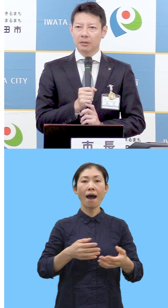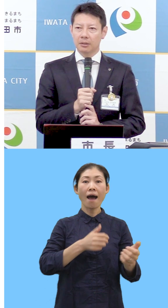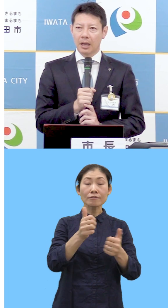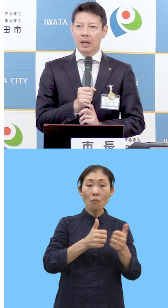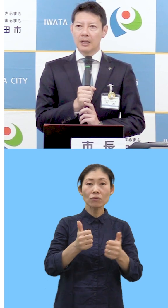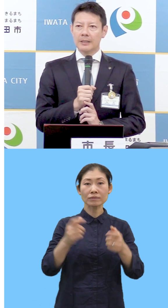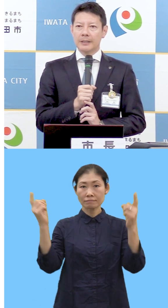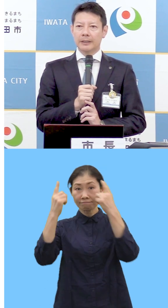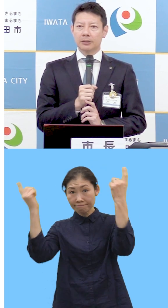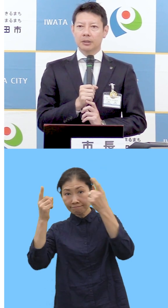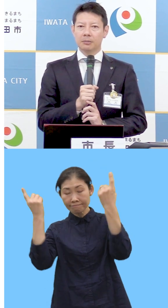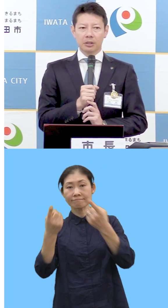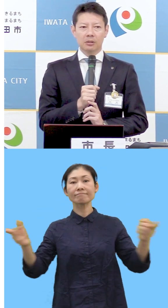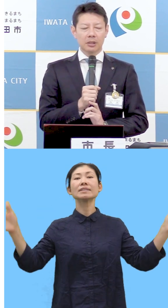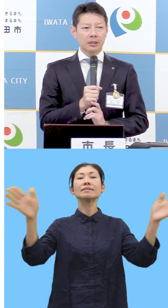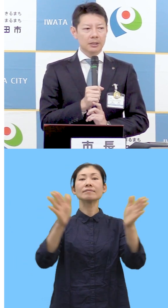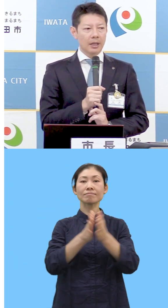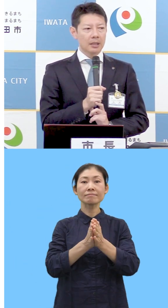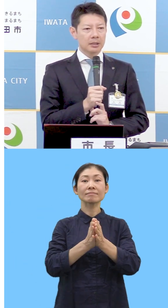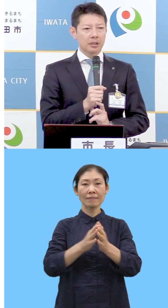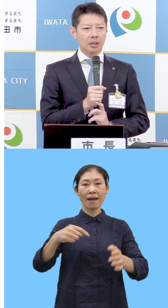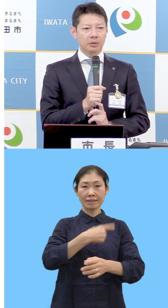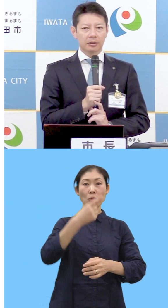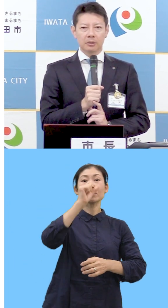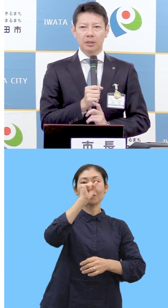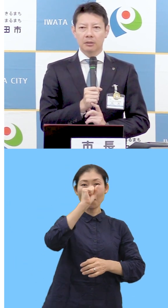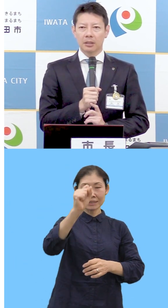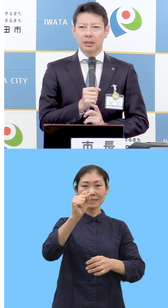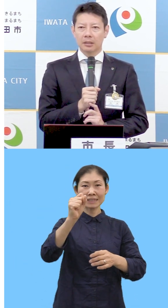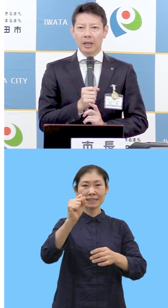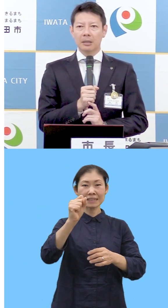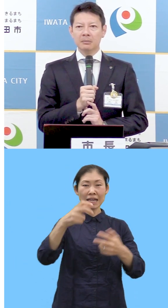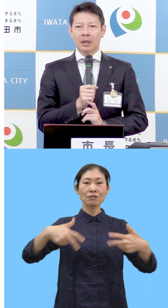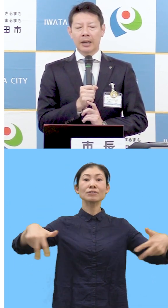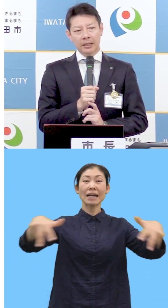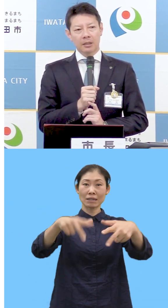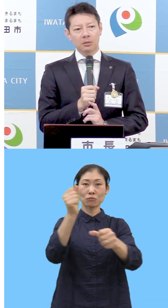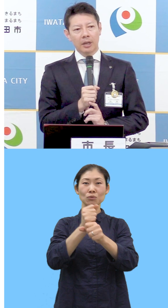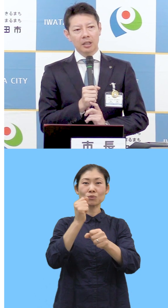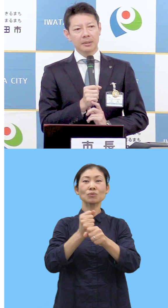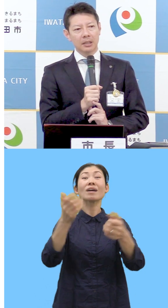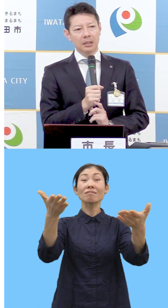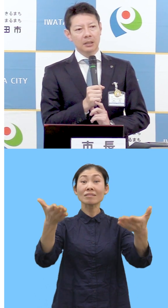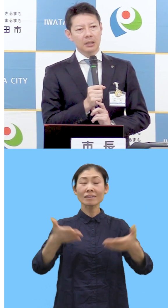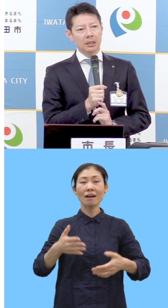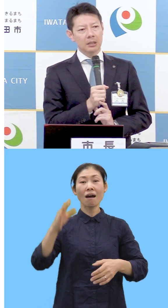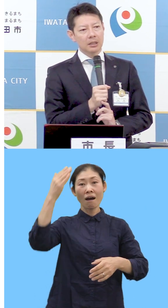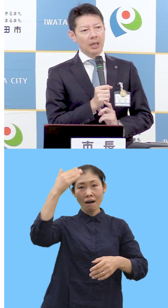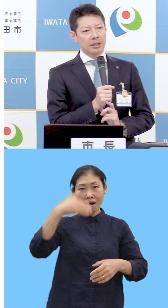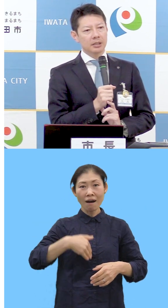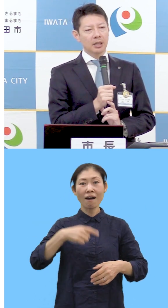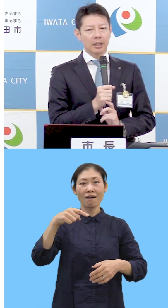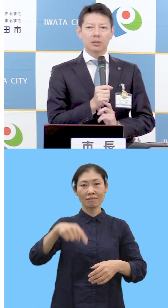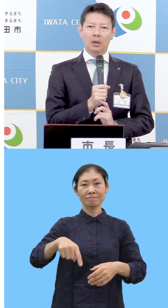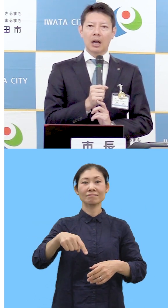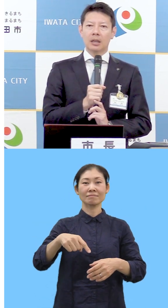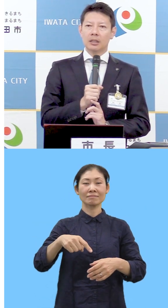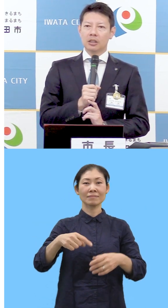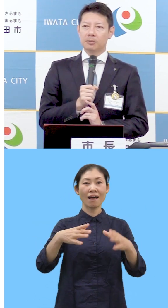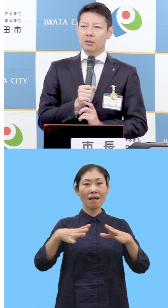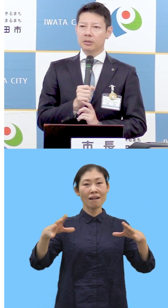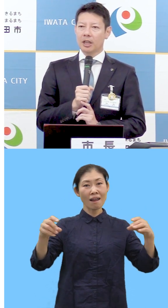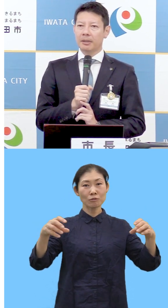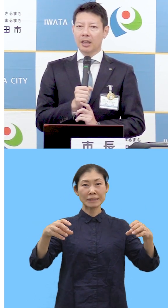け合わせたような気持ちのいいですねスタジアムを作ってくれていて、あれならこうラグビーに関心がないと